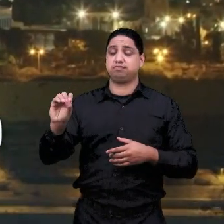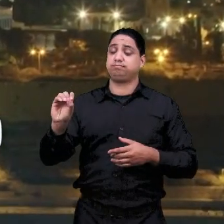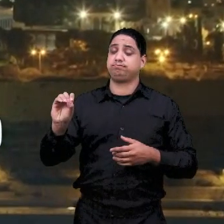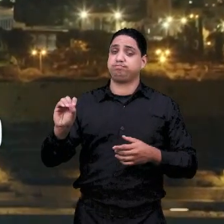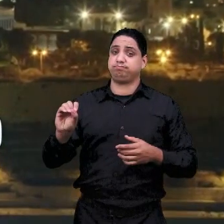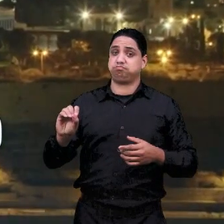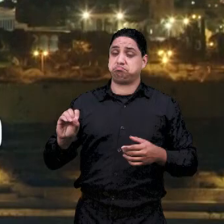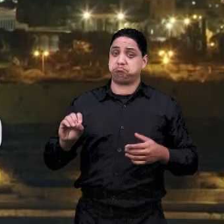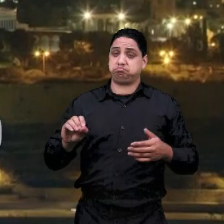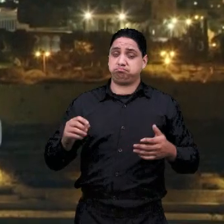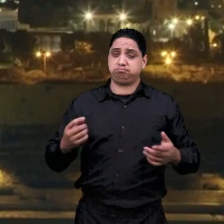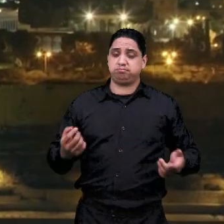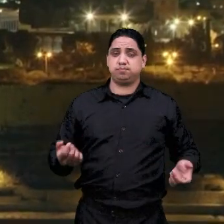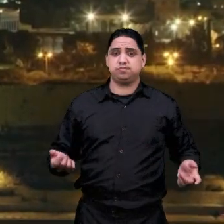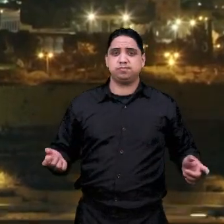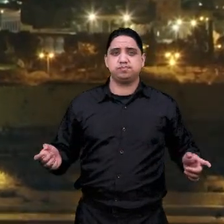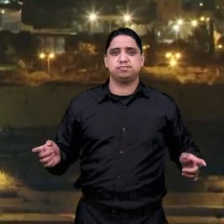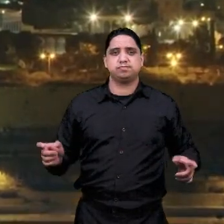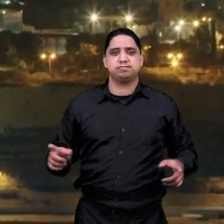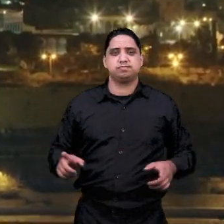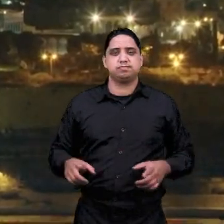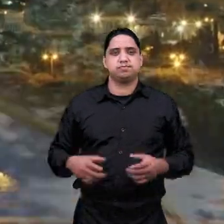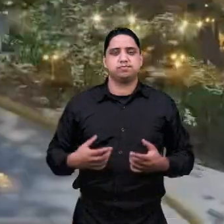Oh, quand est-ce que j'irai à Sion?